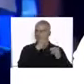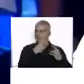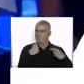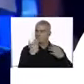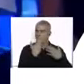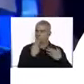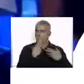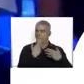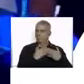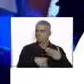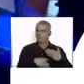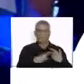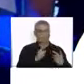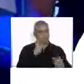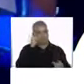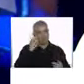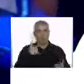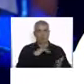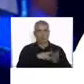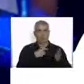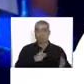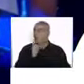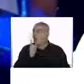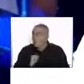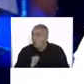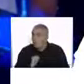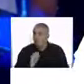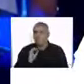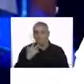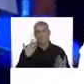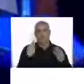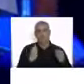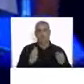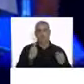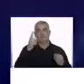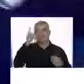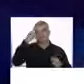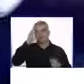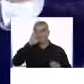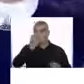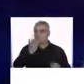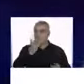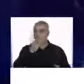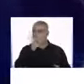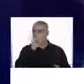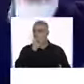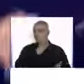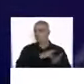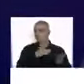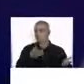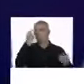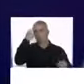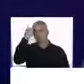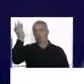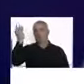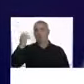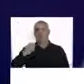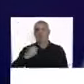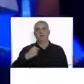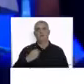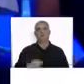ביממה השתיים האחרונות? הוא לא יודע שאני פה. הוא לא, או, ביי. מזל טוב, אייל, אני יודע שאתה צופה בנו, יואב פה. יואב פה, רק שתדע.